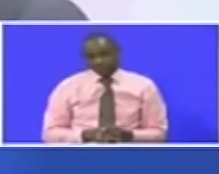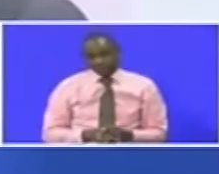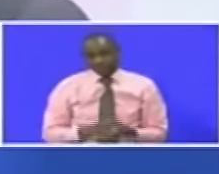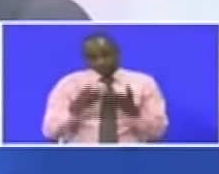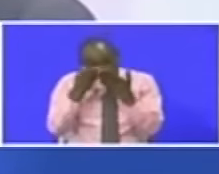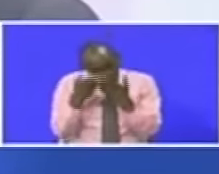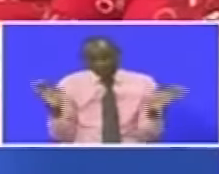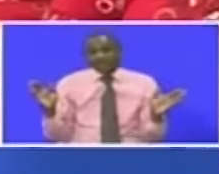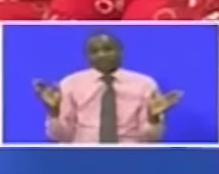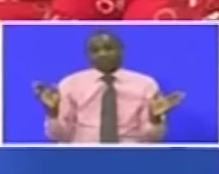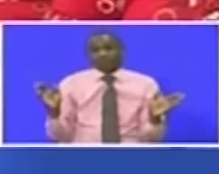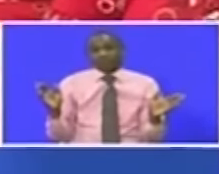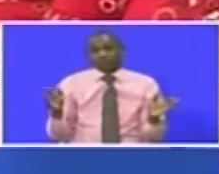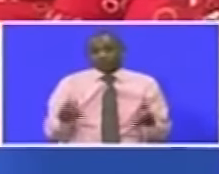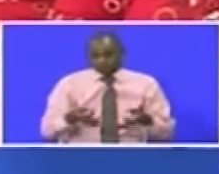kufungua